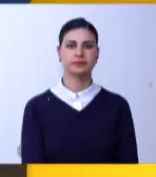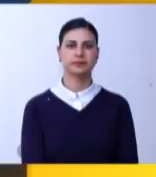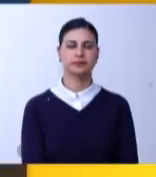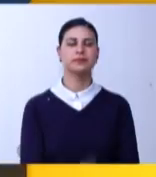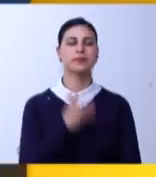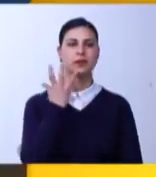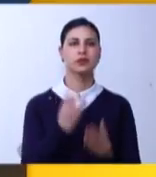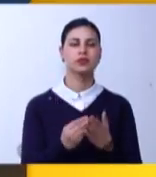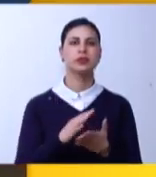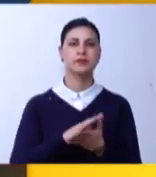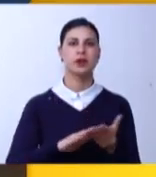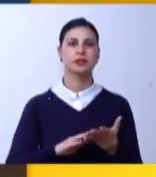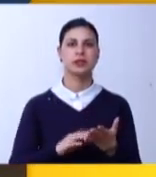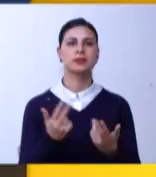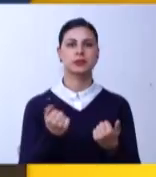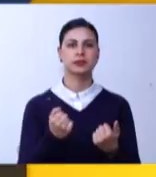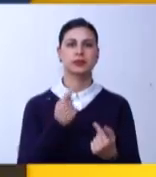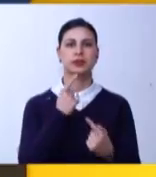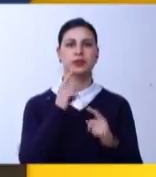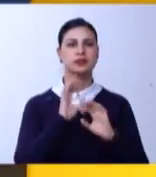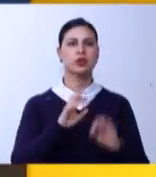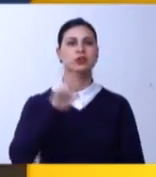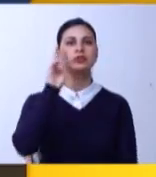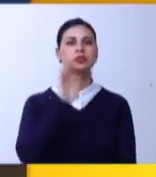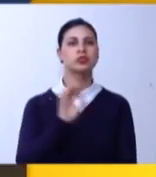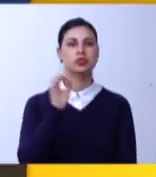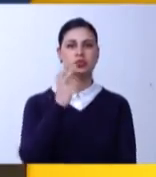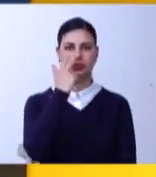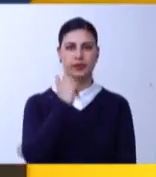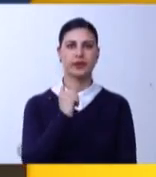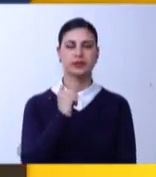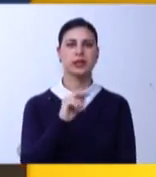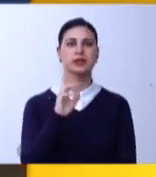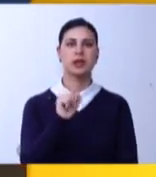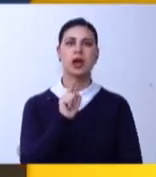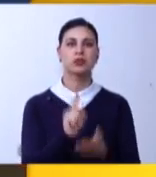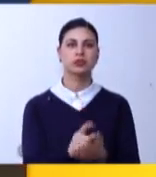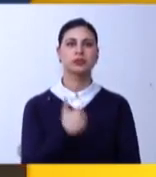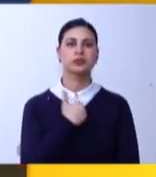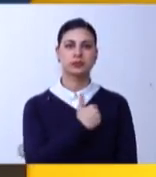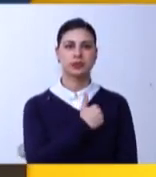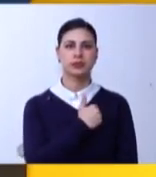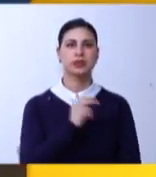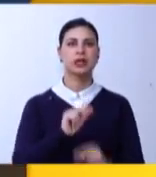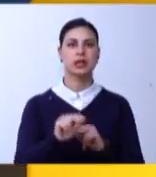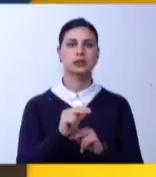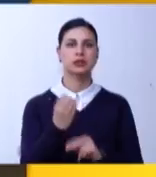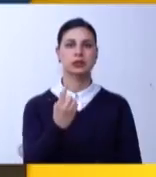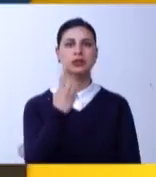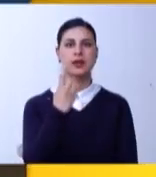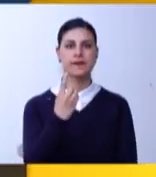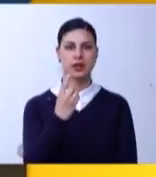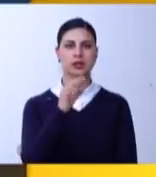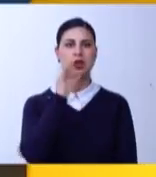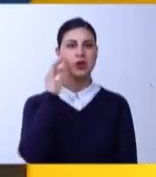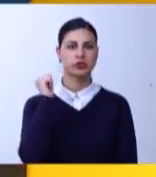ჩვენ ვაგრძელებთ, რა თქმა უნდა, საუბარს ტუალეტის ჩვევაზე და აუცილებლად უნდა გასავლოთ კიდევ ერთი ღრიკი,